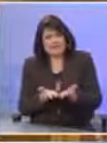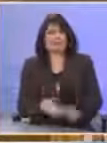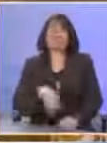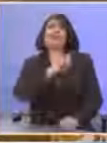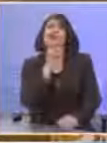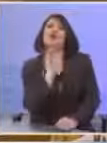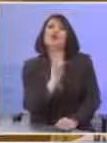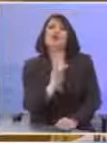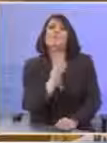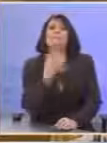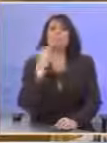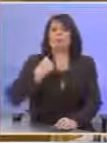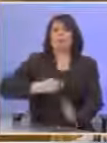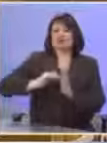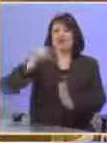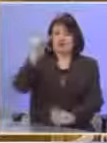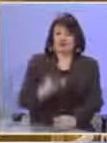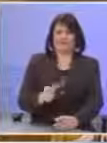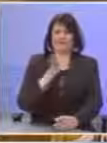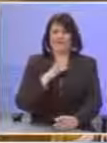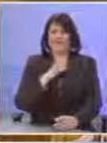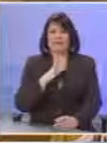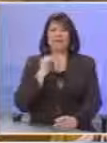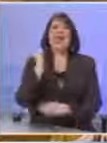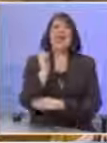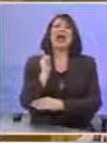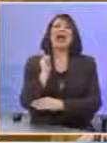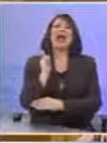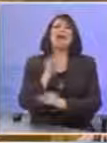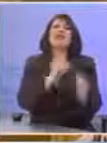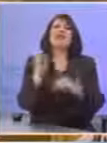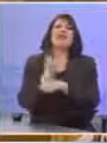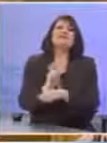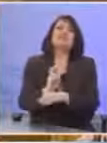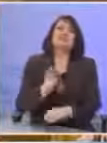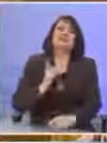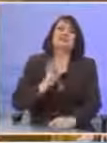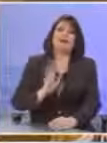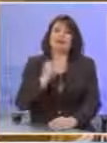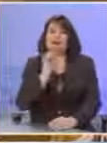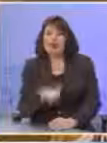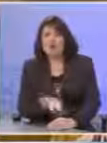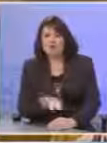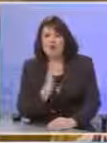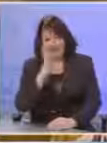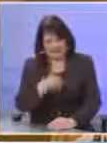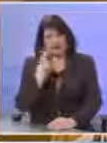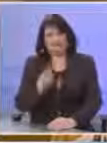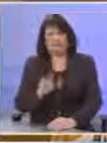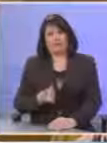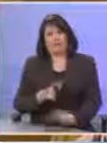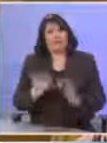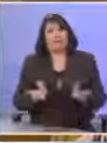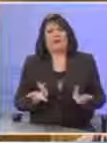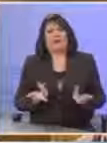ερωτώ, γιατί ένας δημόσιος υπάλληλος να τεθεί σε αργία ή διαθεσιμότητα? Είναι φαινόμενο καθημερινό?